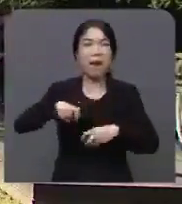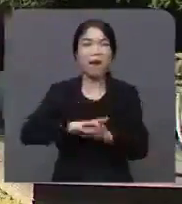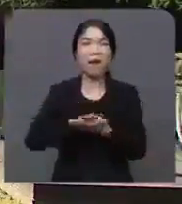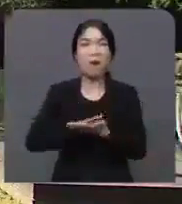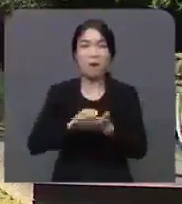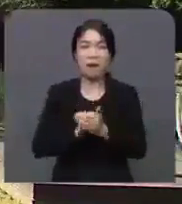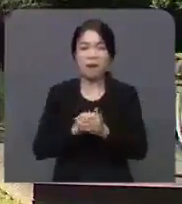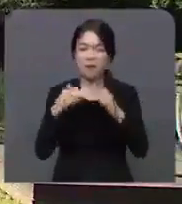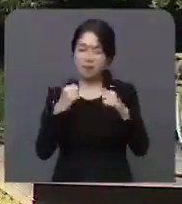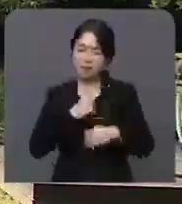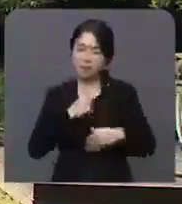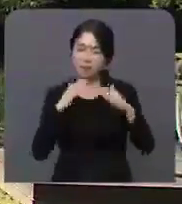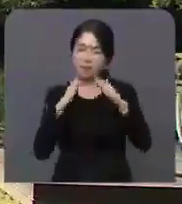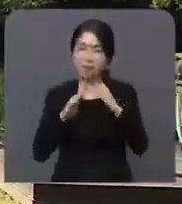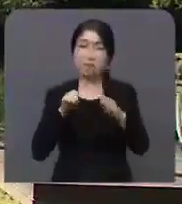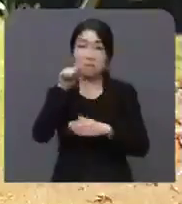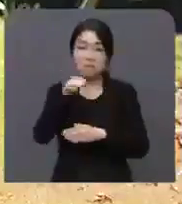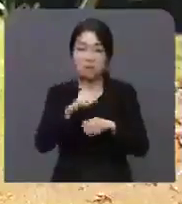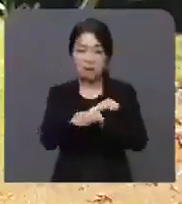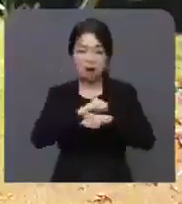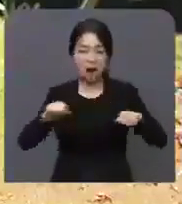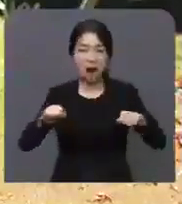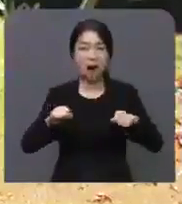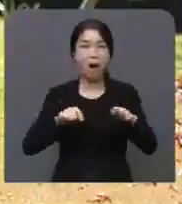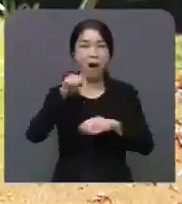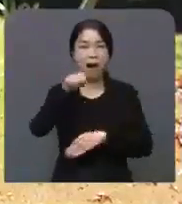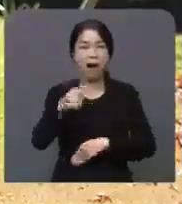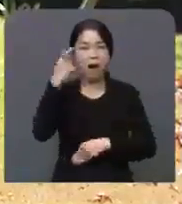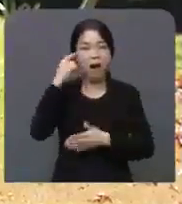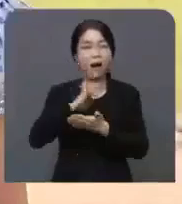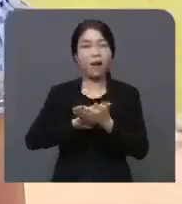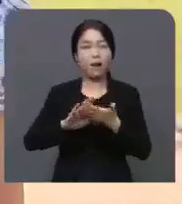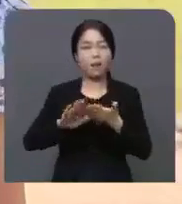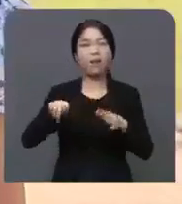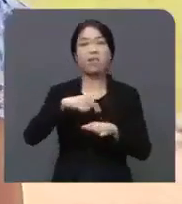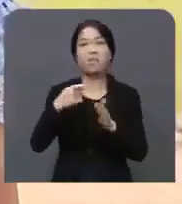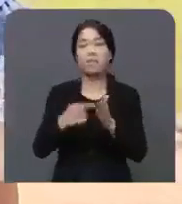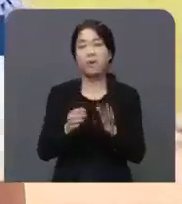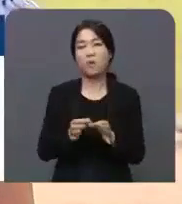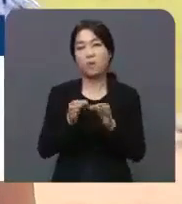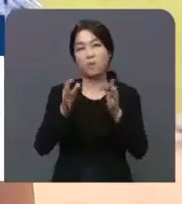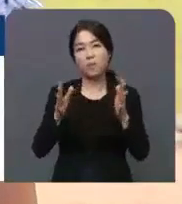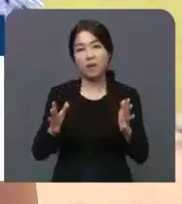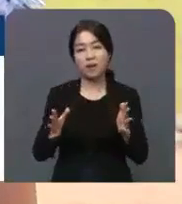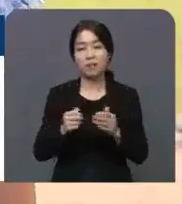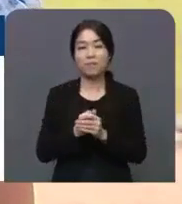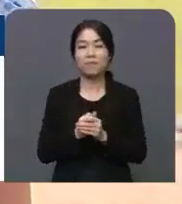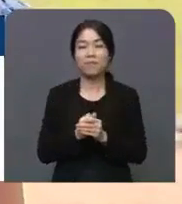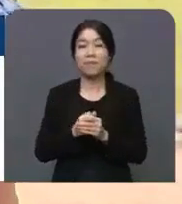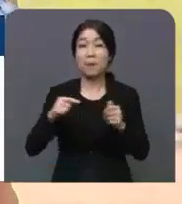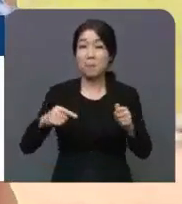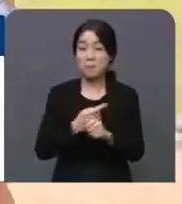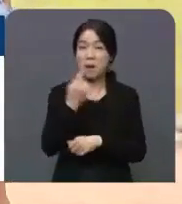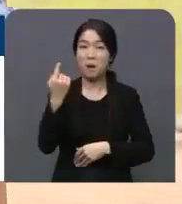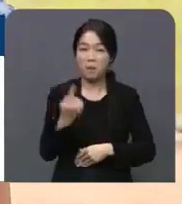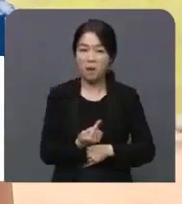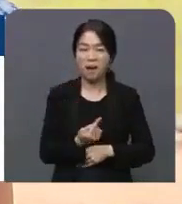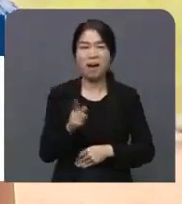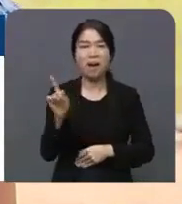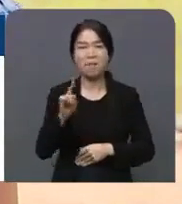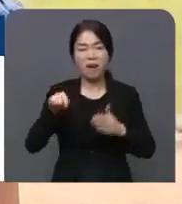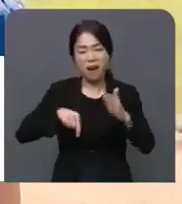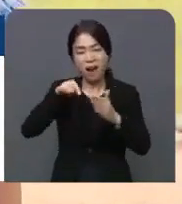답답한 집을 벗어나 탁 트인 야외로 나오니 홀가분한 마음입니다. 오랜만에 밖에 나왔는데요.